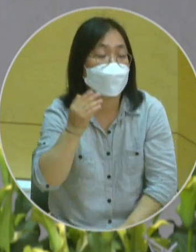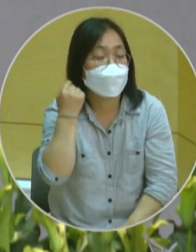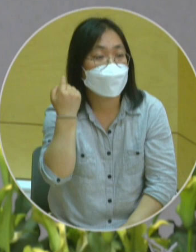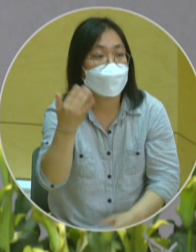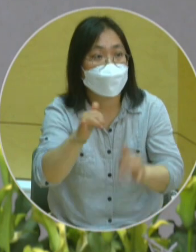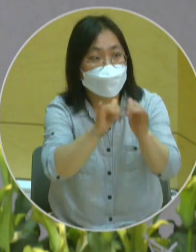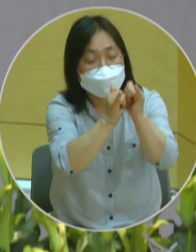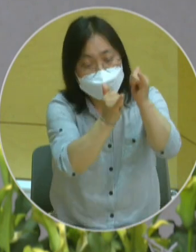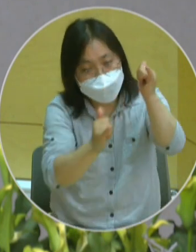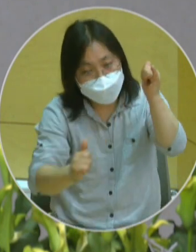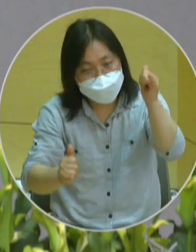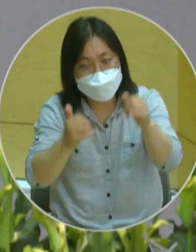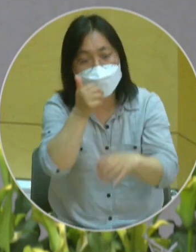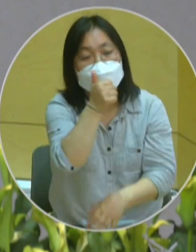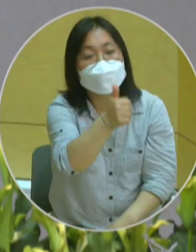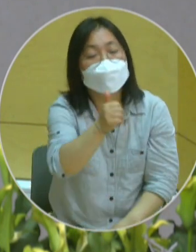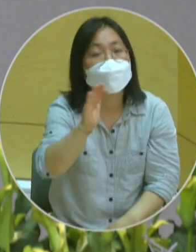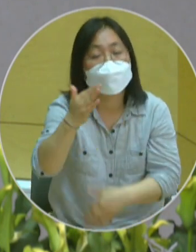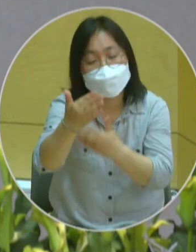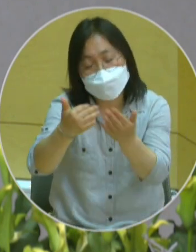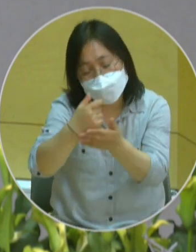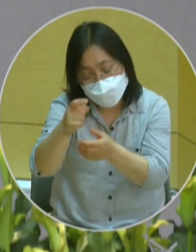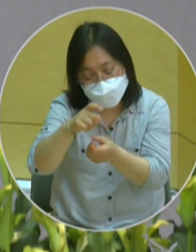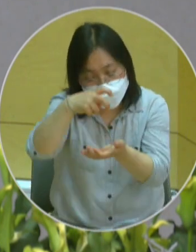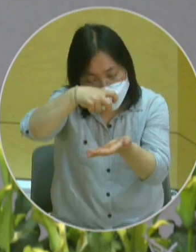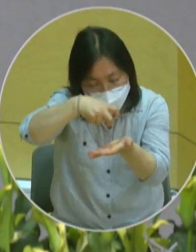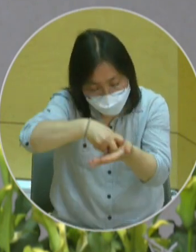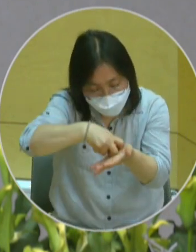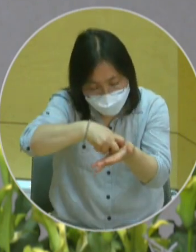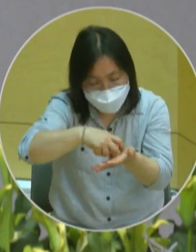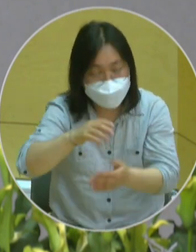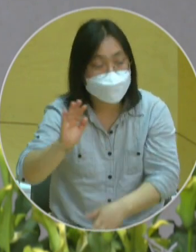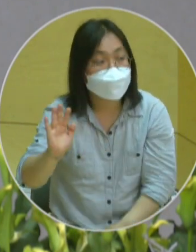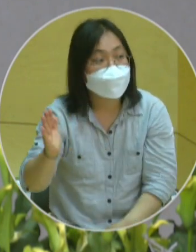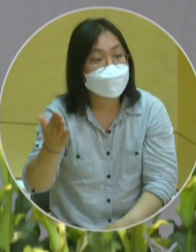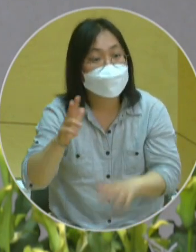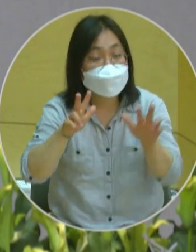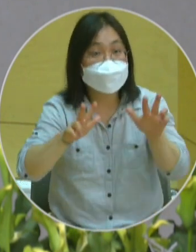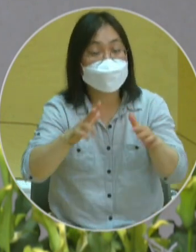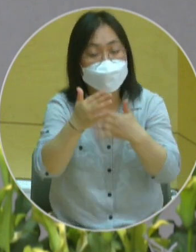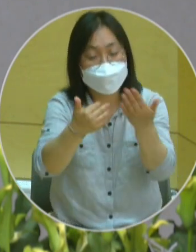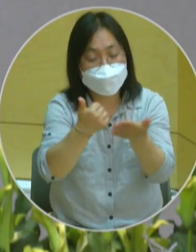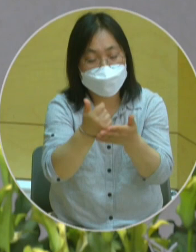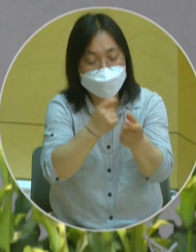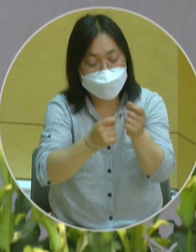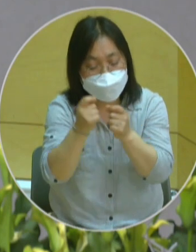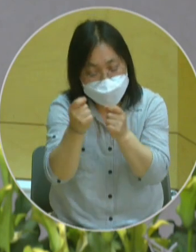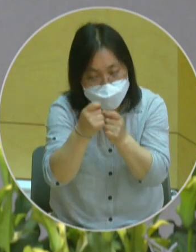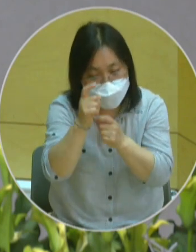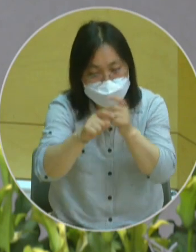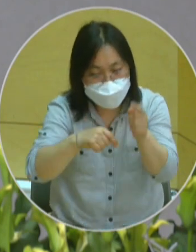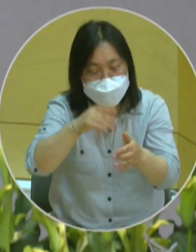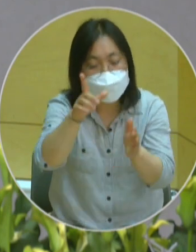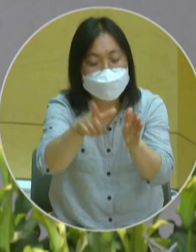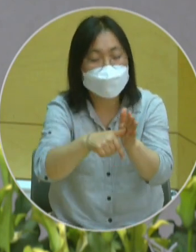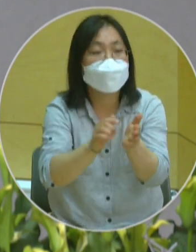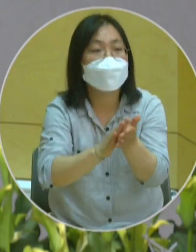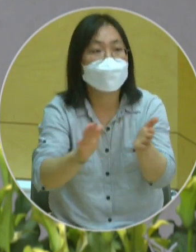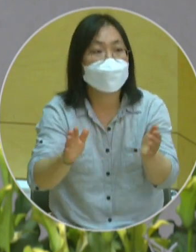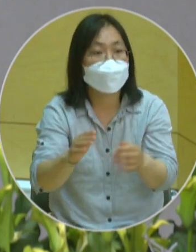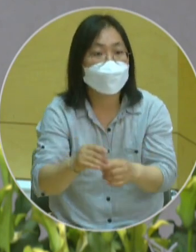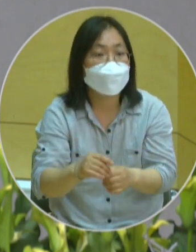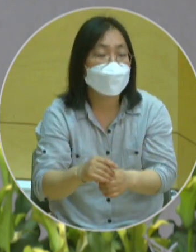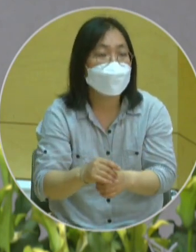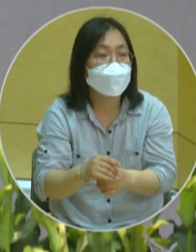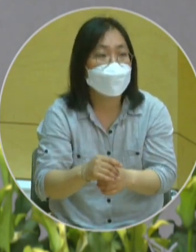역사의 주인이신 하나님 앞에 엎드려야 되지 않을까요? 지금이 하나님께 더 가까이 나갈 때가 아닌가요?